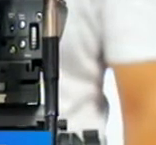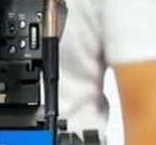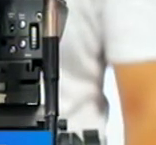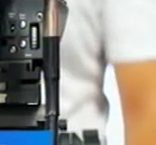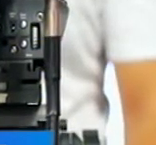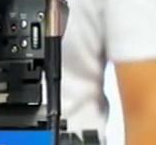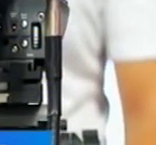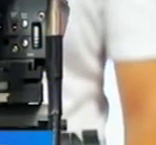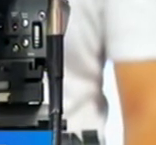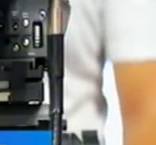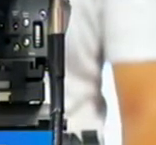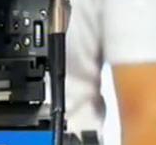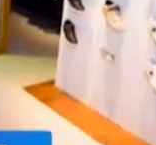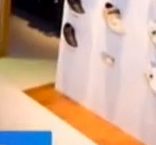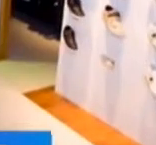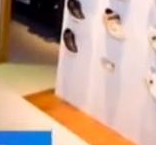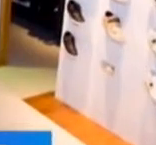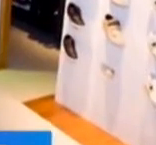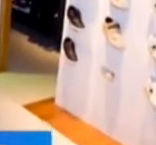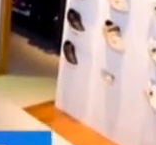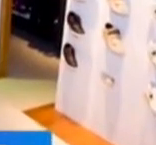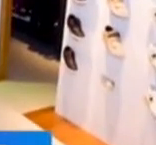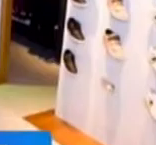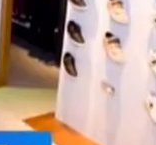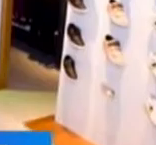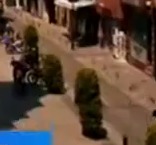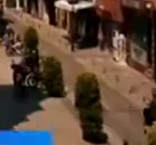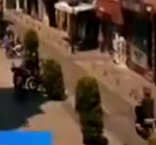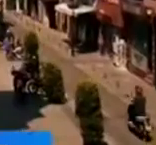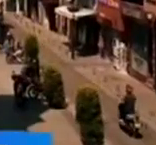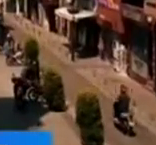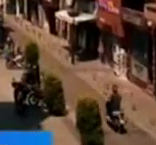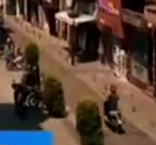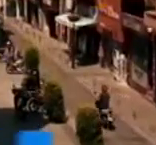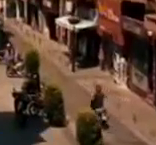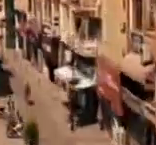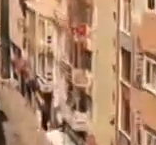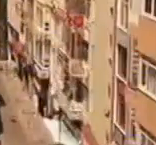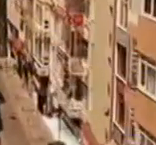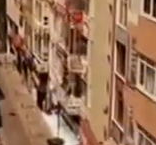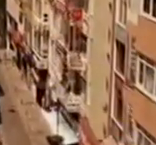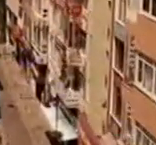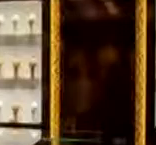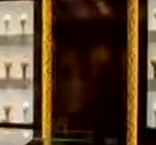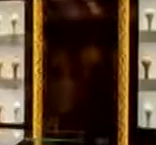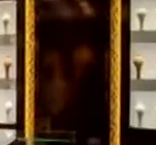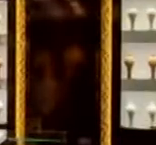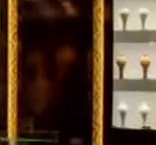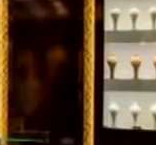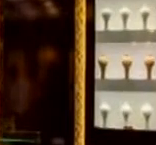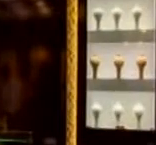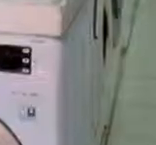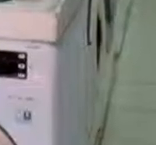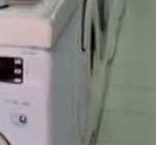yerinizin, hizmetlerinizin ve ticari değeri olan her türlü yatırımınızın karşılığını almanızın vakti geldi.